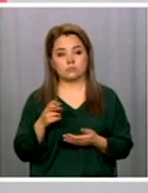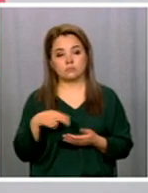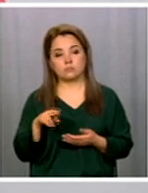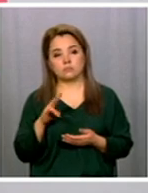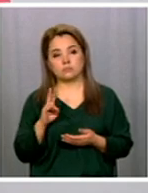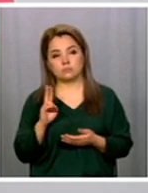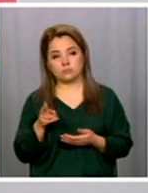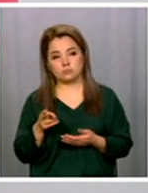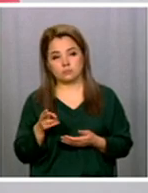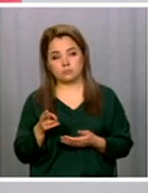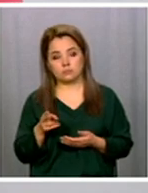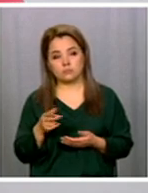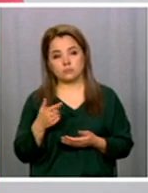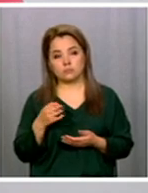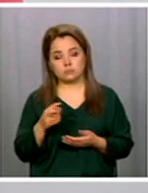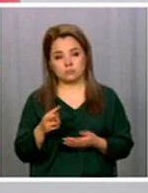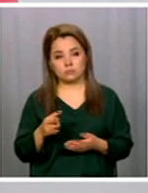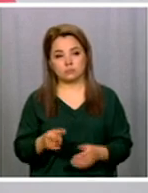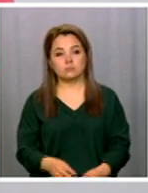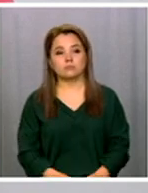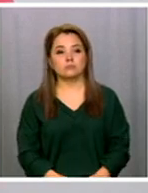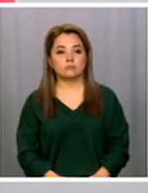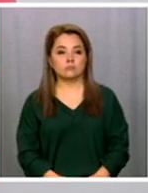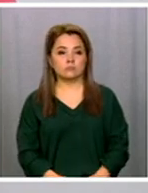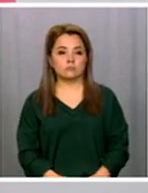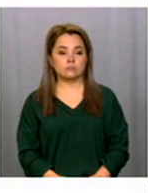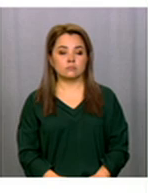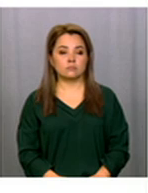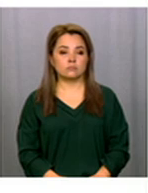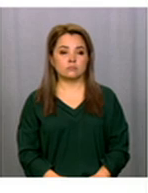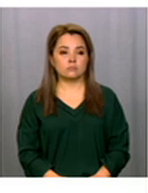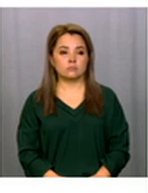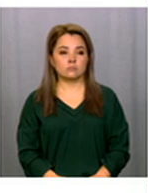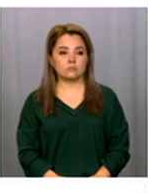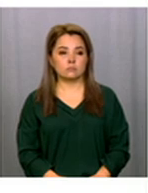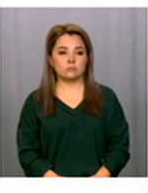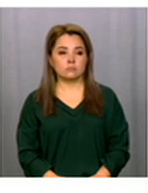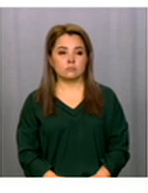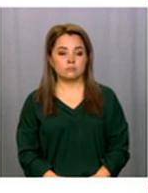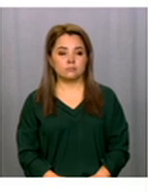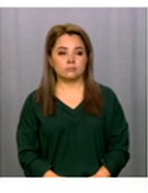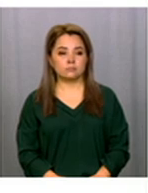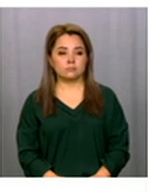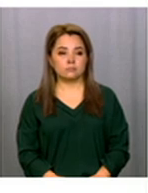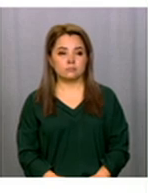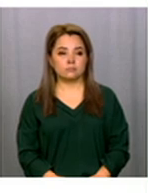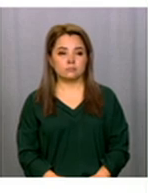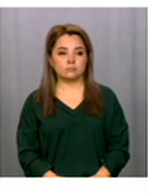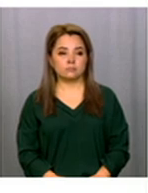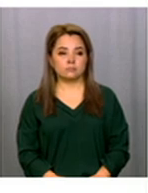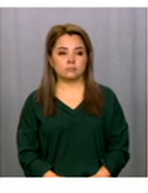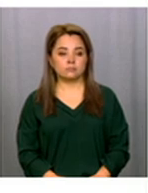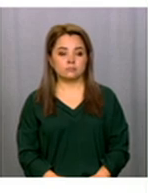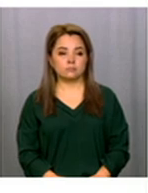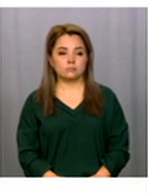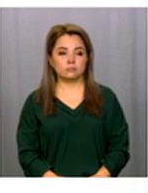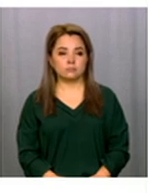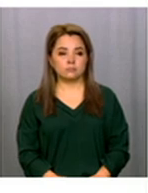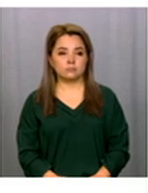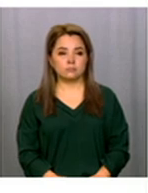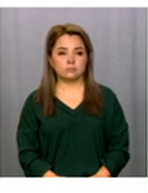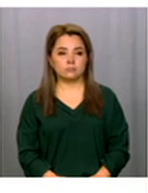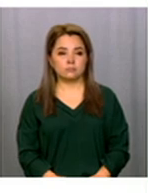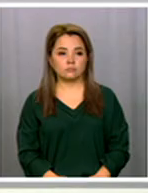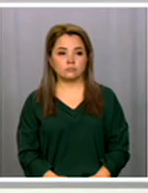Төртінші ол бізде ДНК, 5-ші, яғни ДНК-ның бір бөлігін біз ген